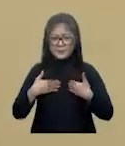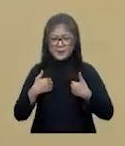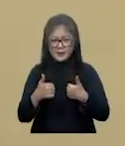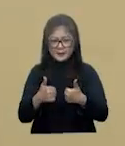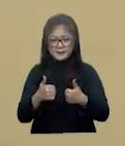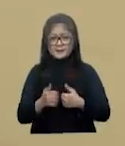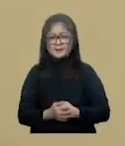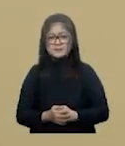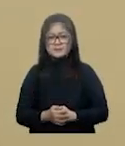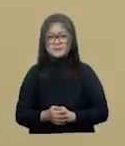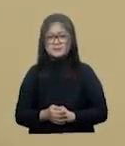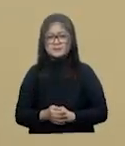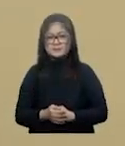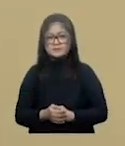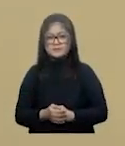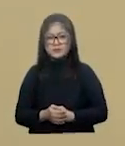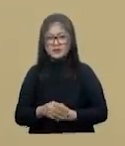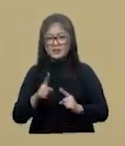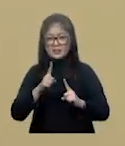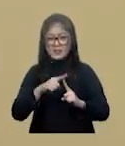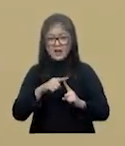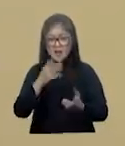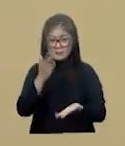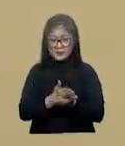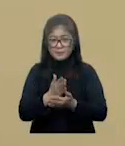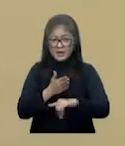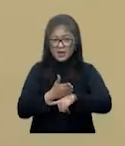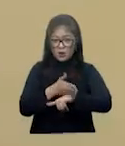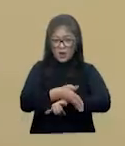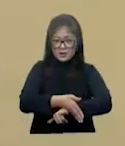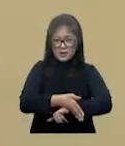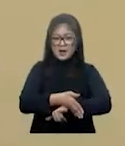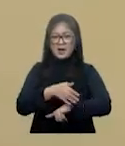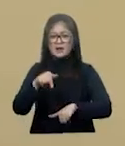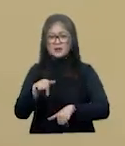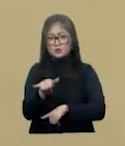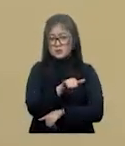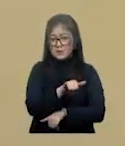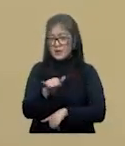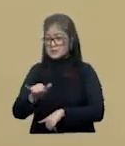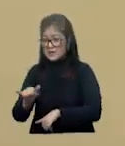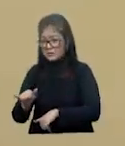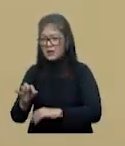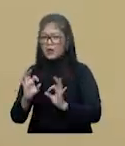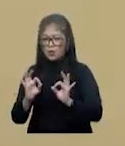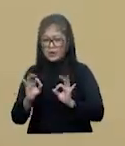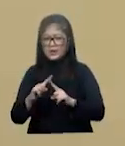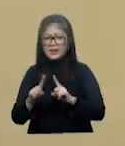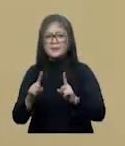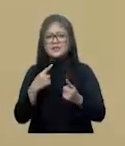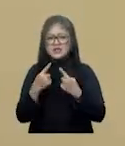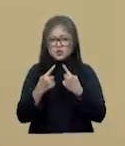Sekiranya penetapan Idul Adha itu sama, tentu kita akan bersyukur. Dan